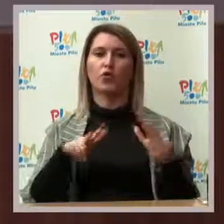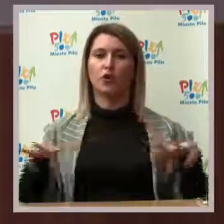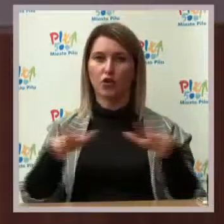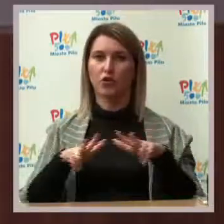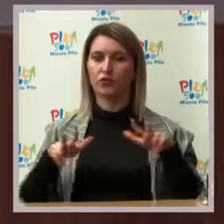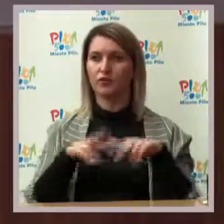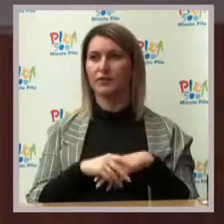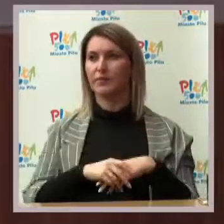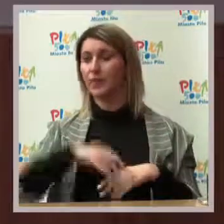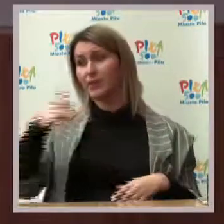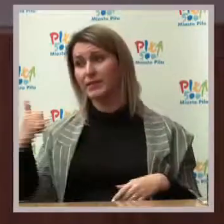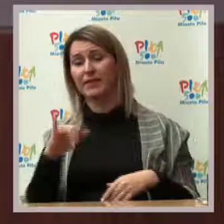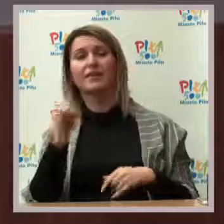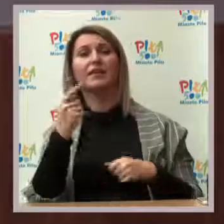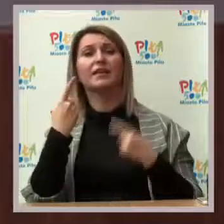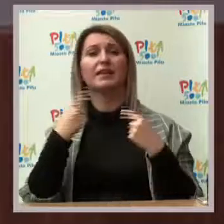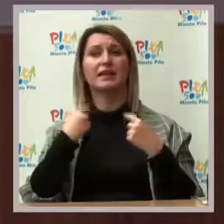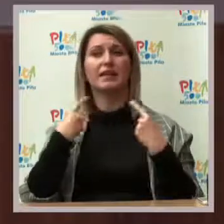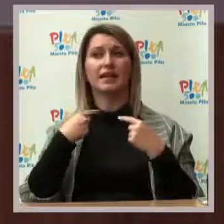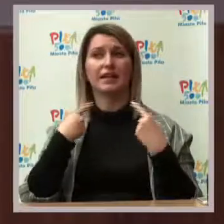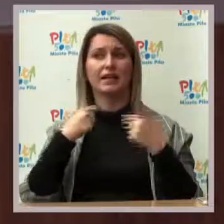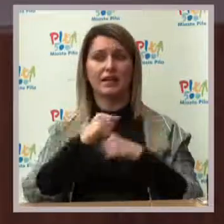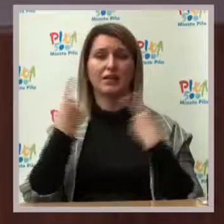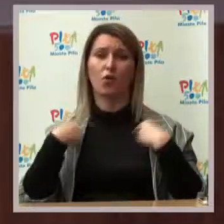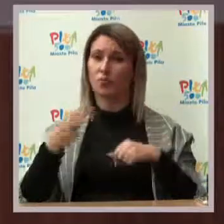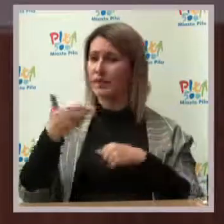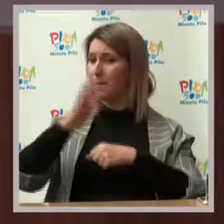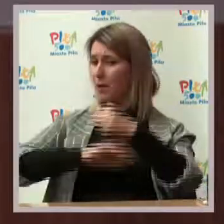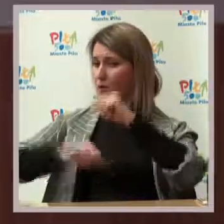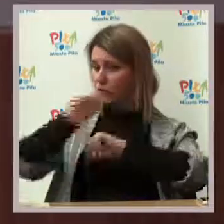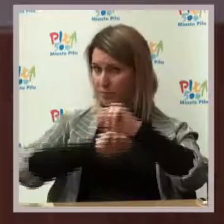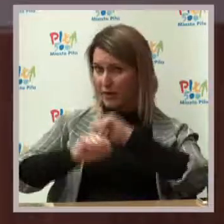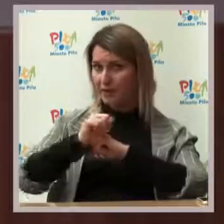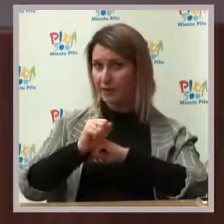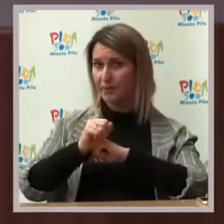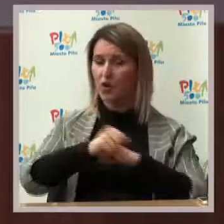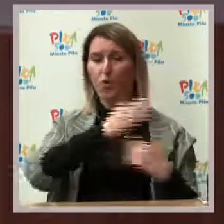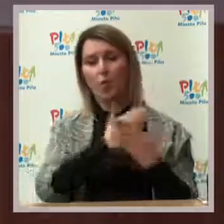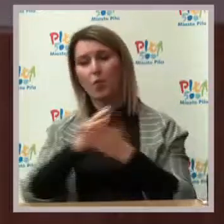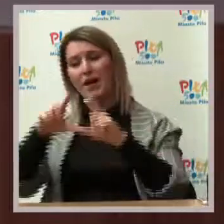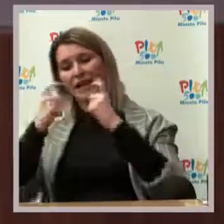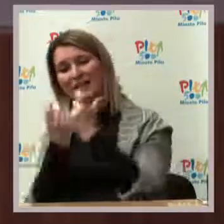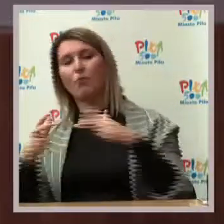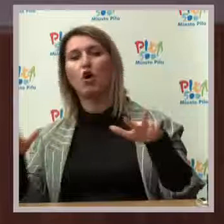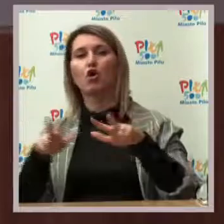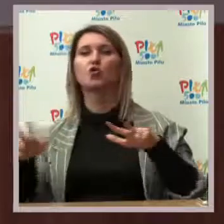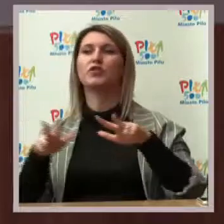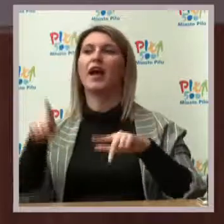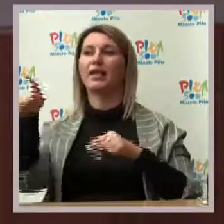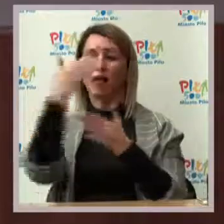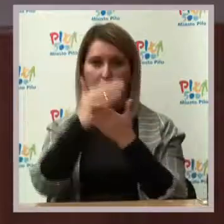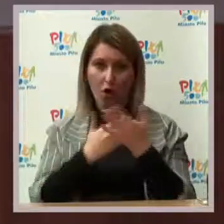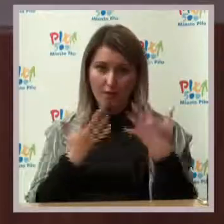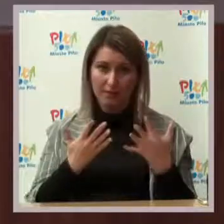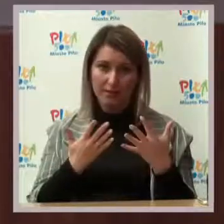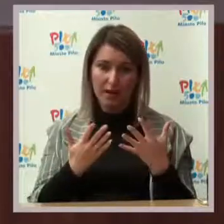za każdą osobą niesamodzielną, bardzo mocno niesamodzielną, stoi często cała rodzina, która ze sobą